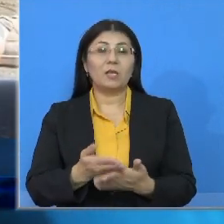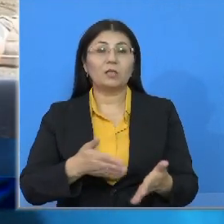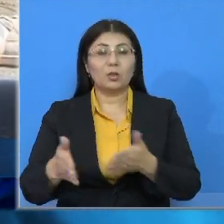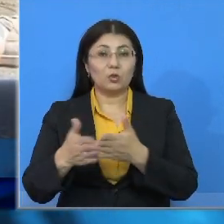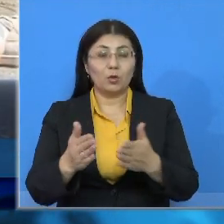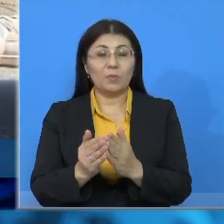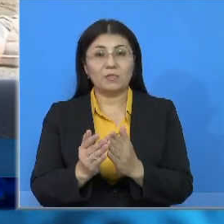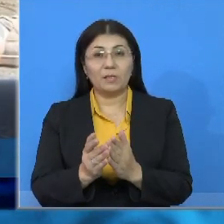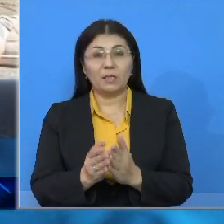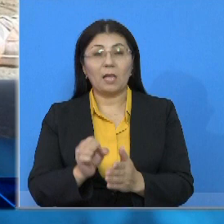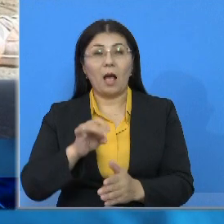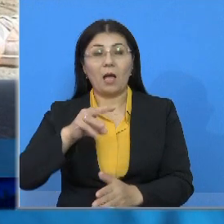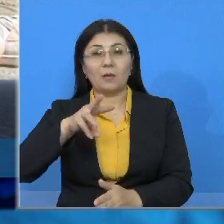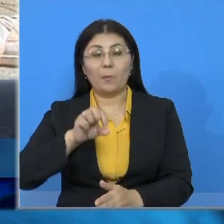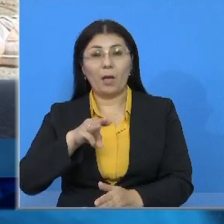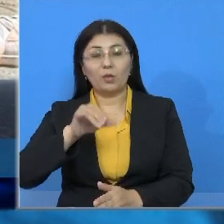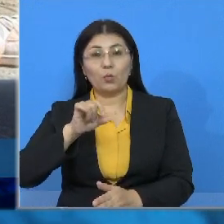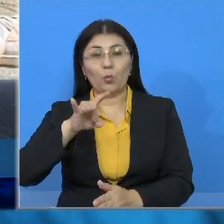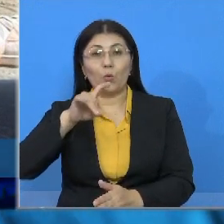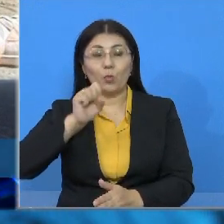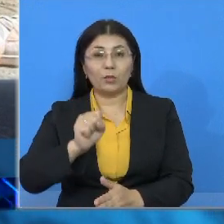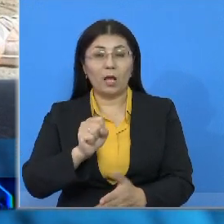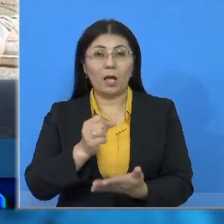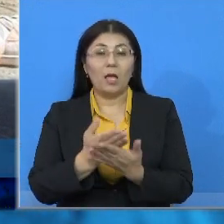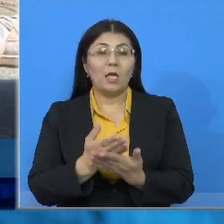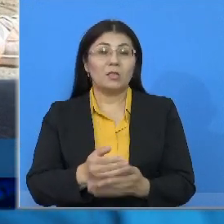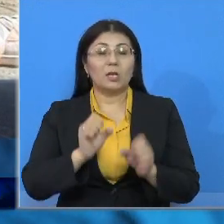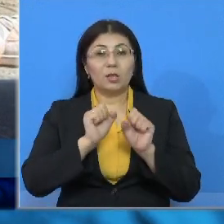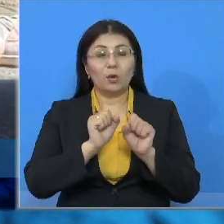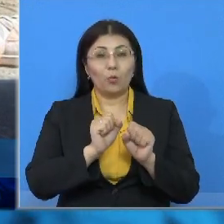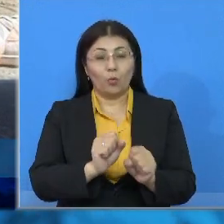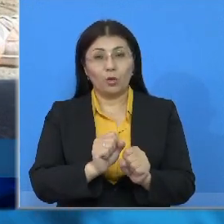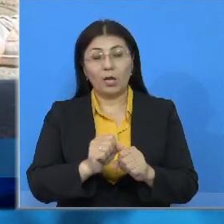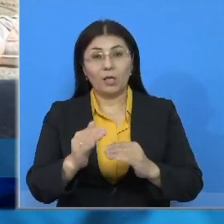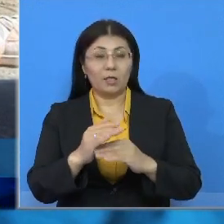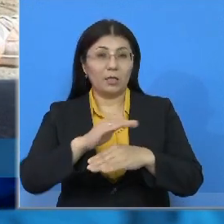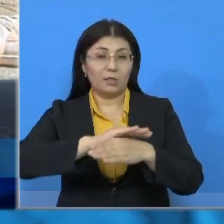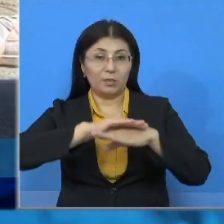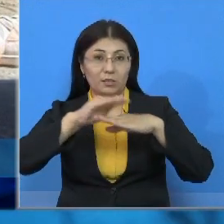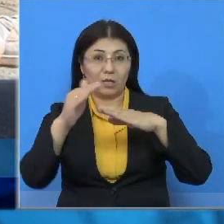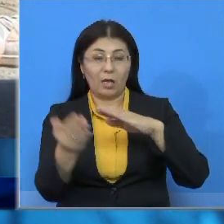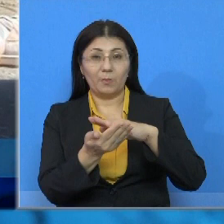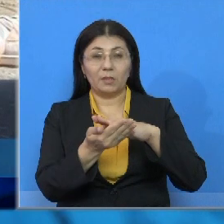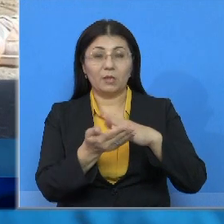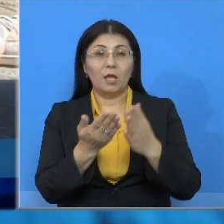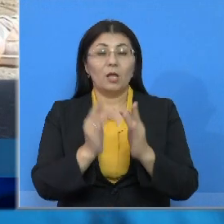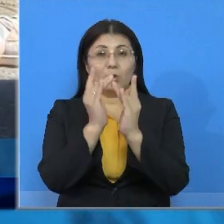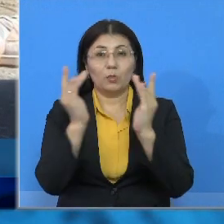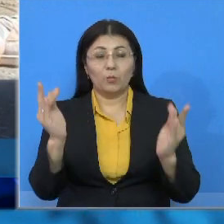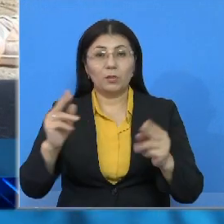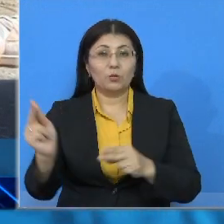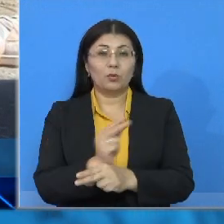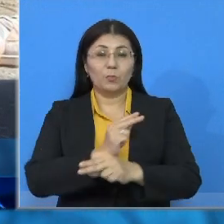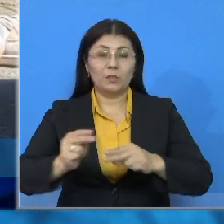өтпесінің бетін арматуралауды, гидро оқшаулауды, қорғаныш қабатын және асфальт бетон жабынын салуды қамтитын көпірді күрделі